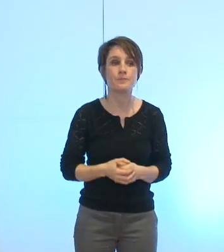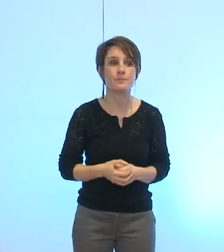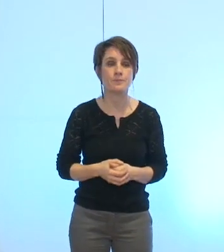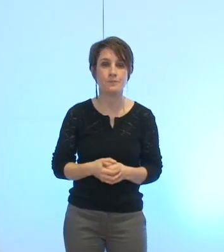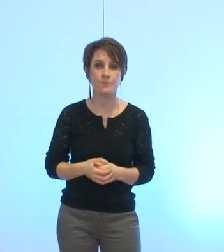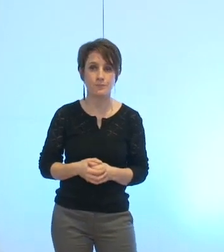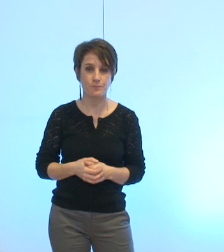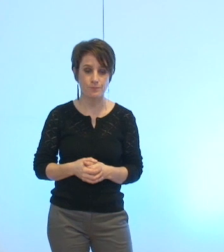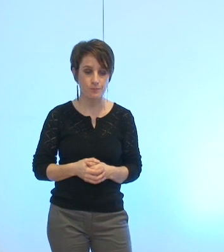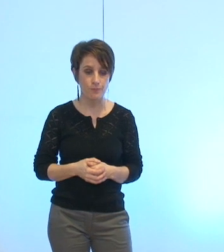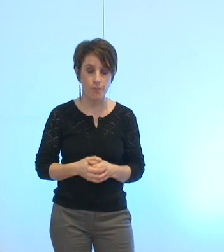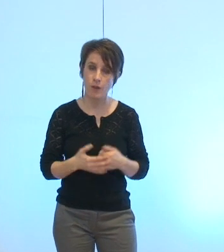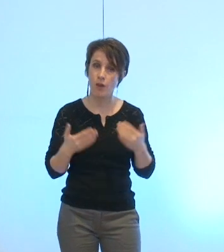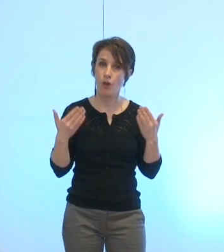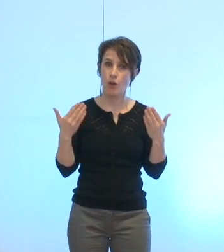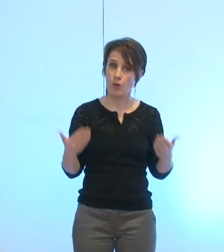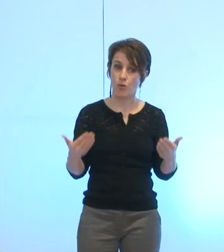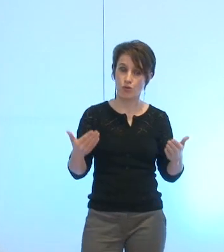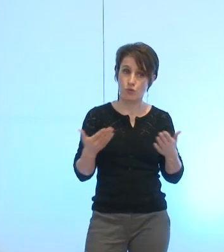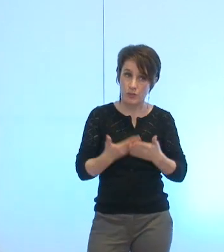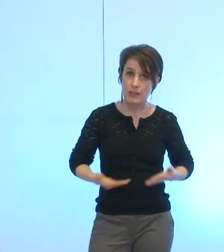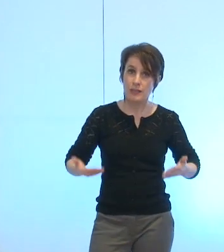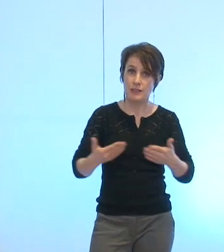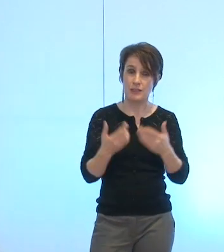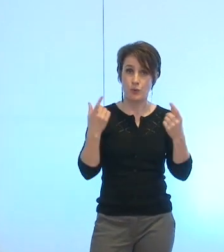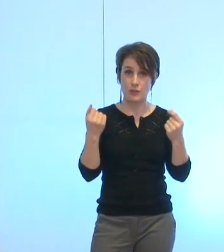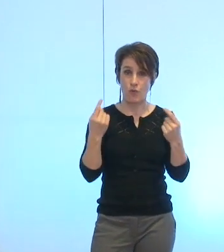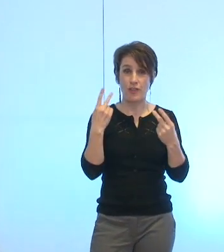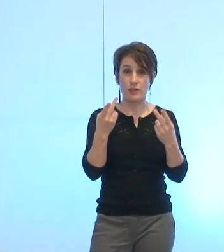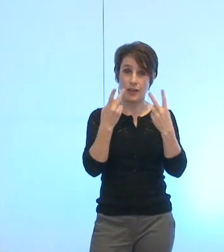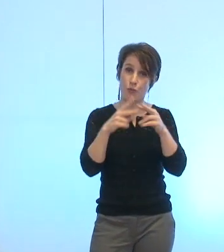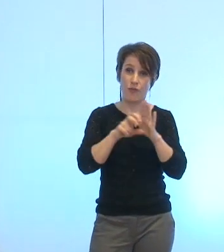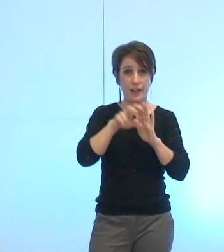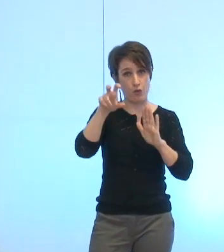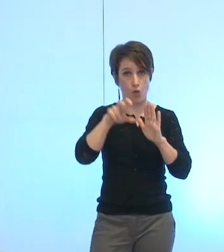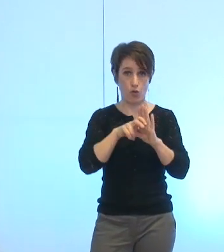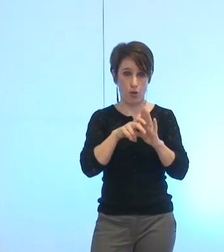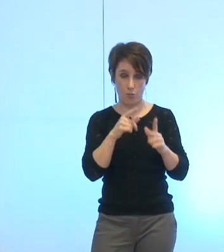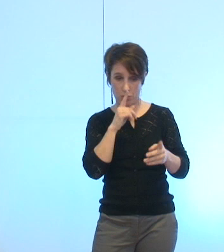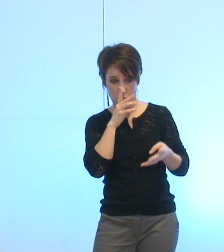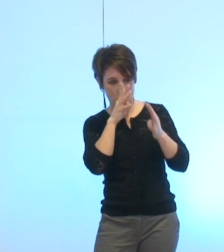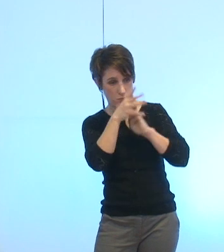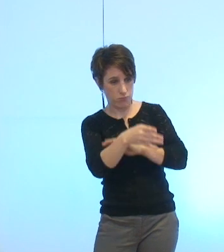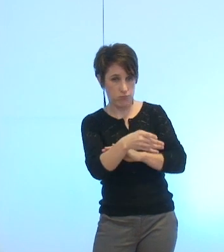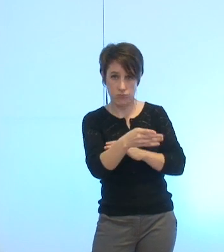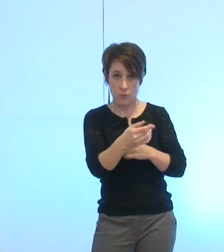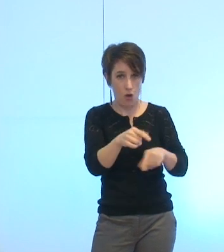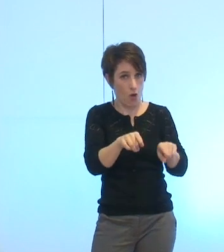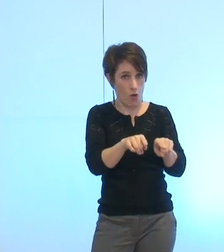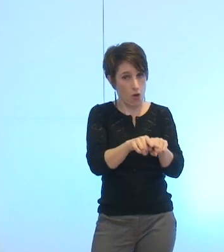aujourd'hui la situation financière de notre ville est semblable finalement à quelque chose prêt à celle de